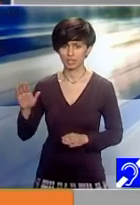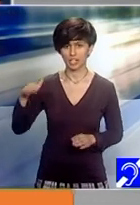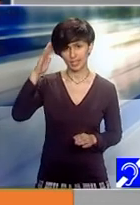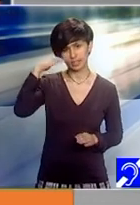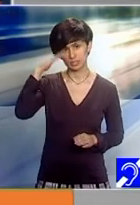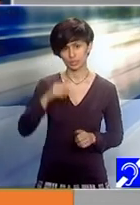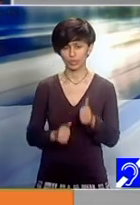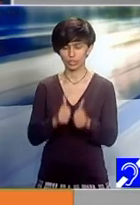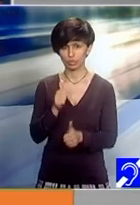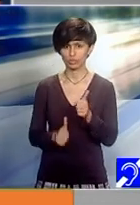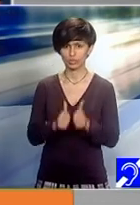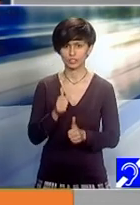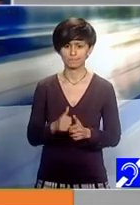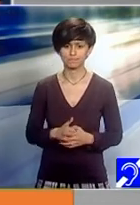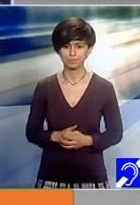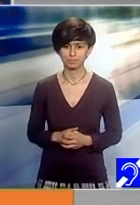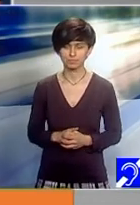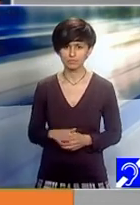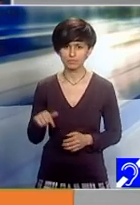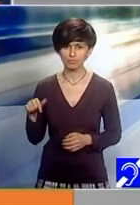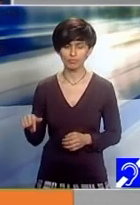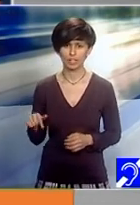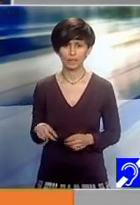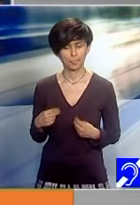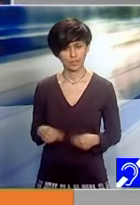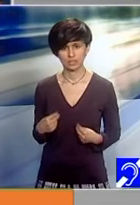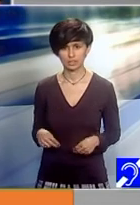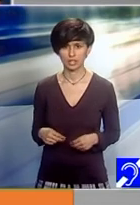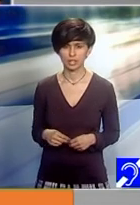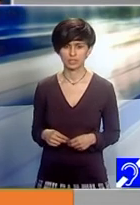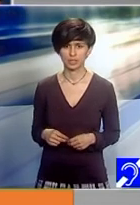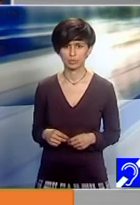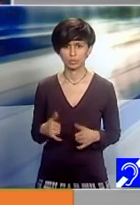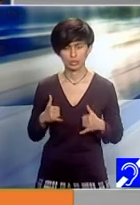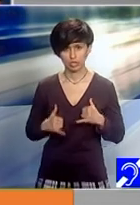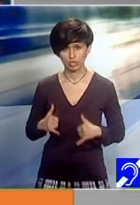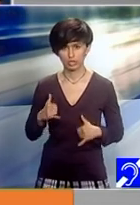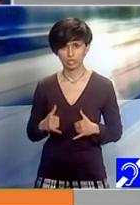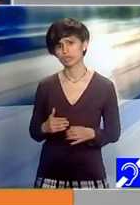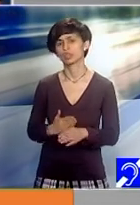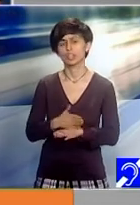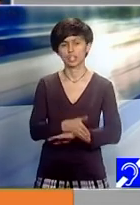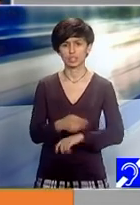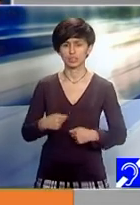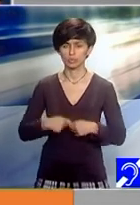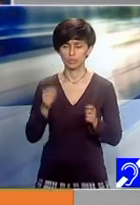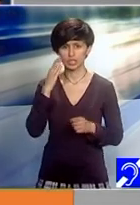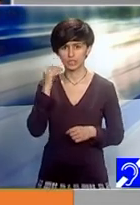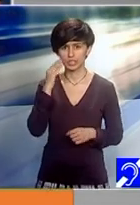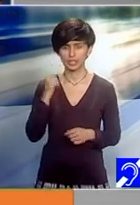aici, de exemplu, joi... Intră toate fetele. Intră trei categorii. Trei categorii la feminin. Fete?